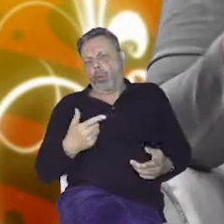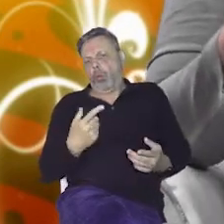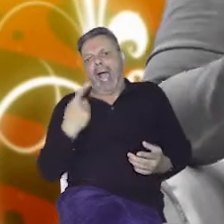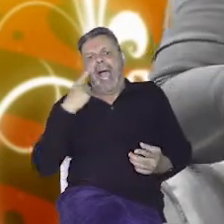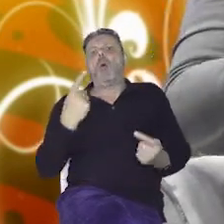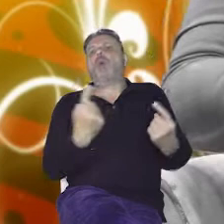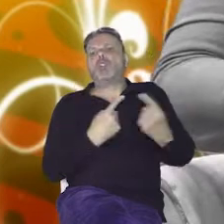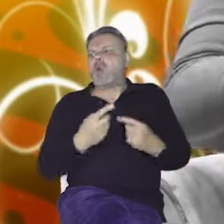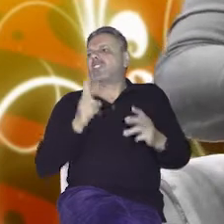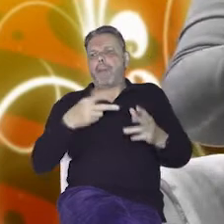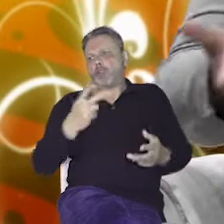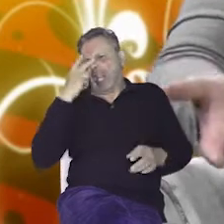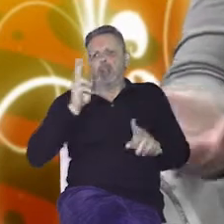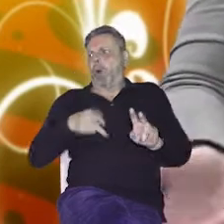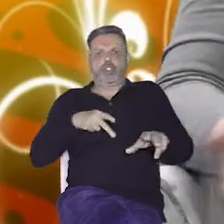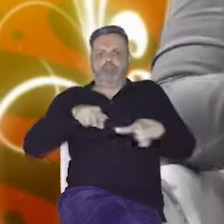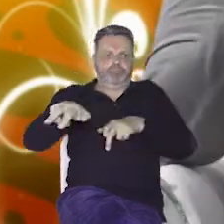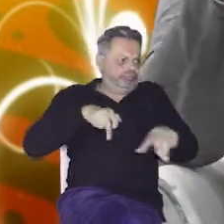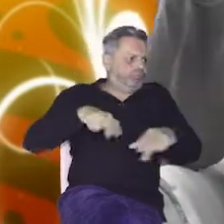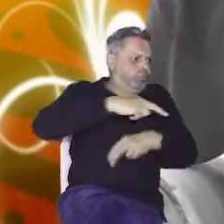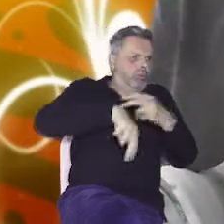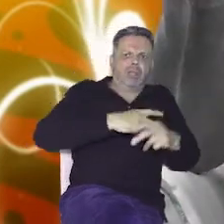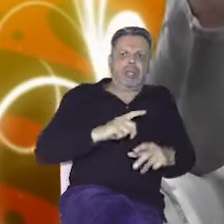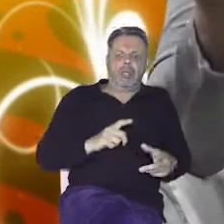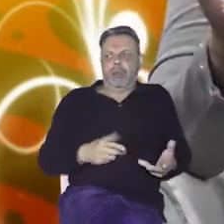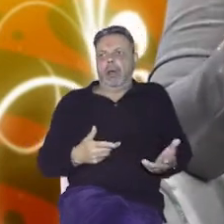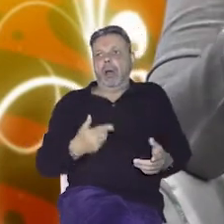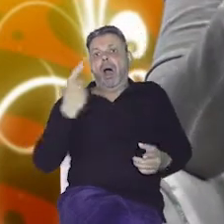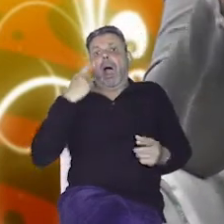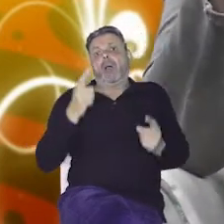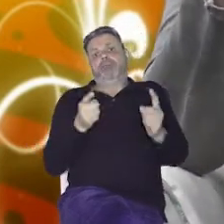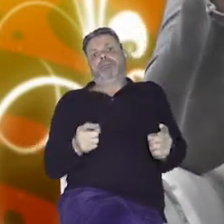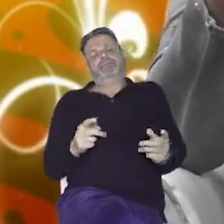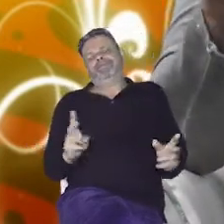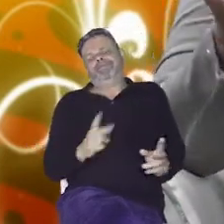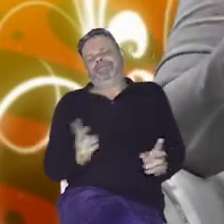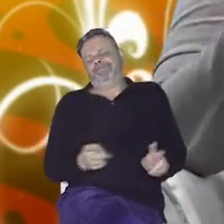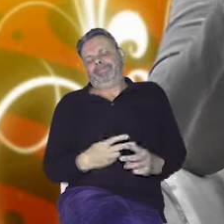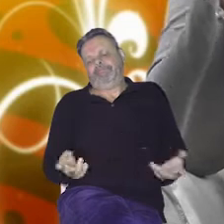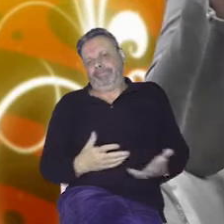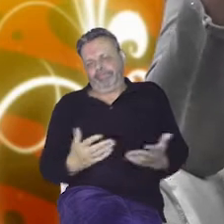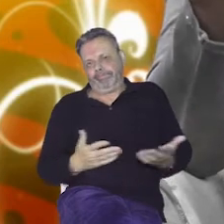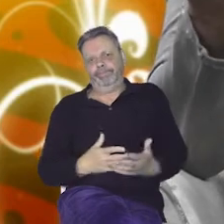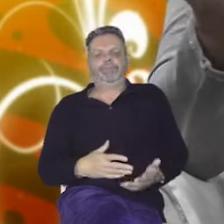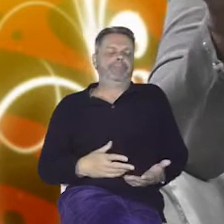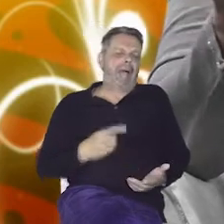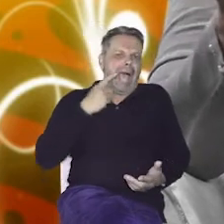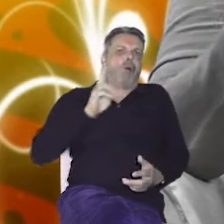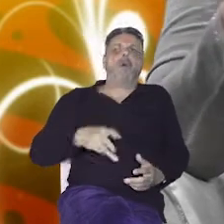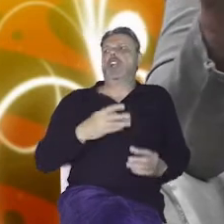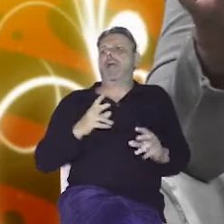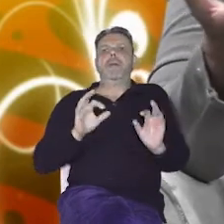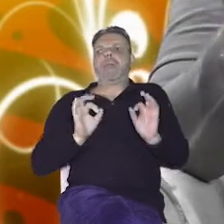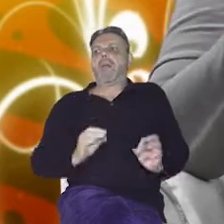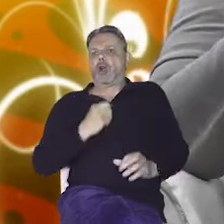pokretan, da je barem da nije potpuno nepokretan, da još može normalno jesti, da još može normalno na